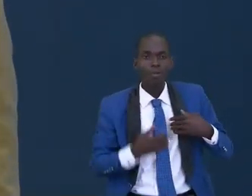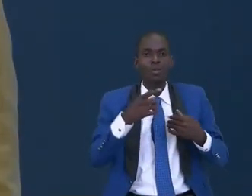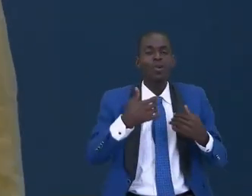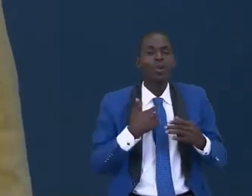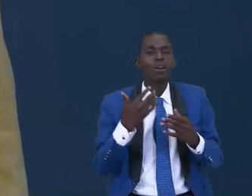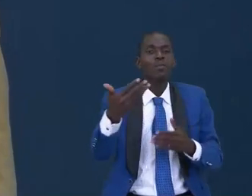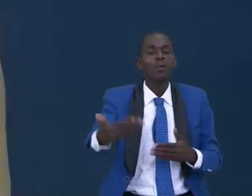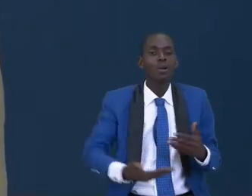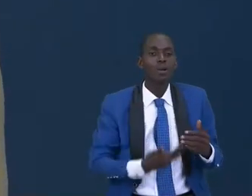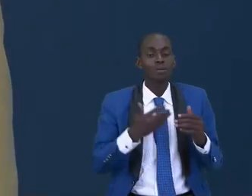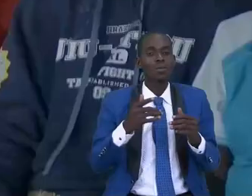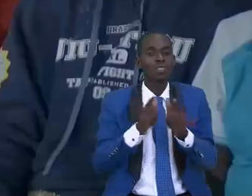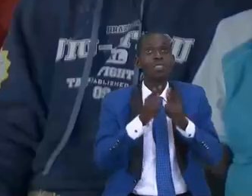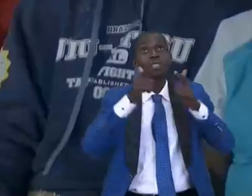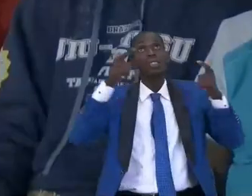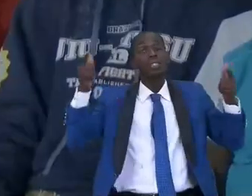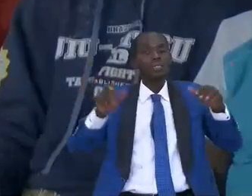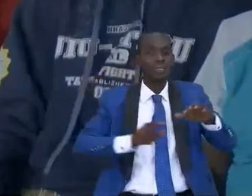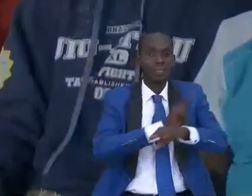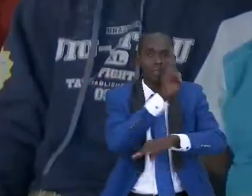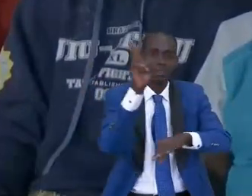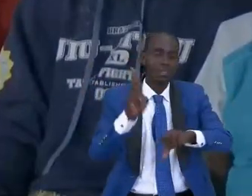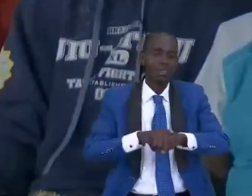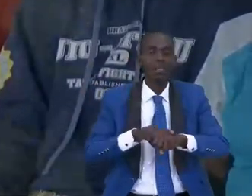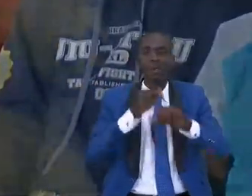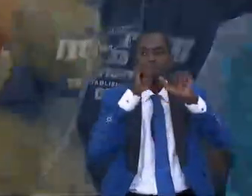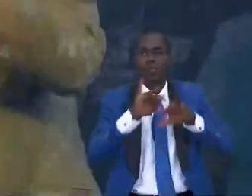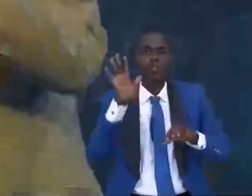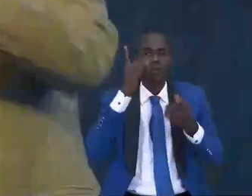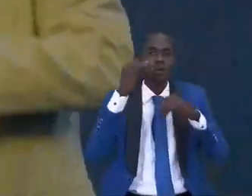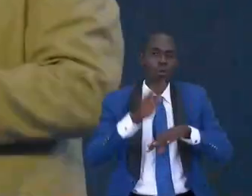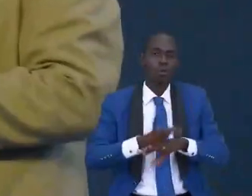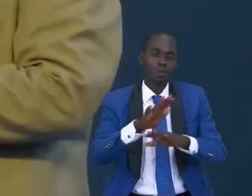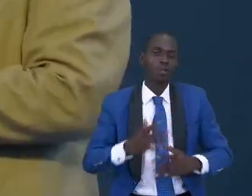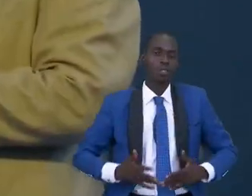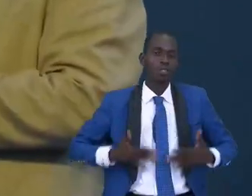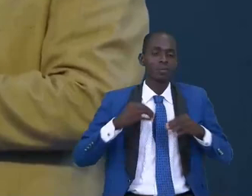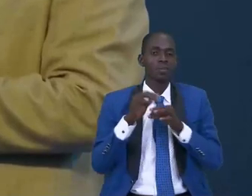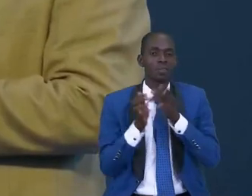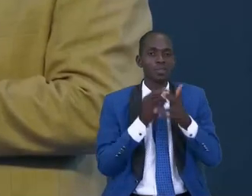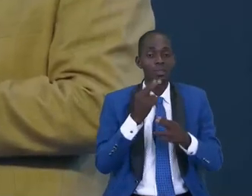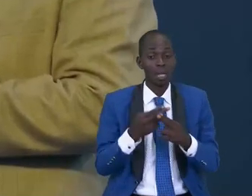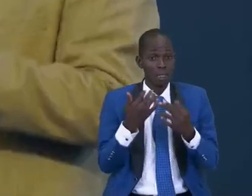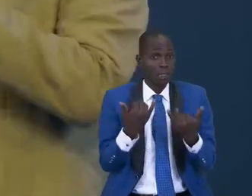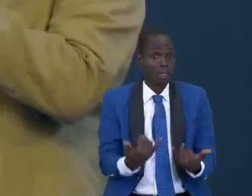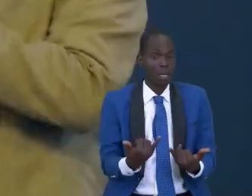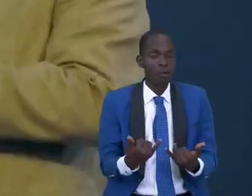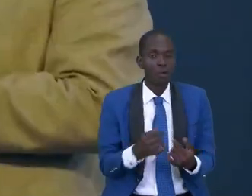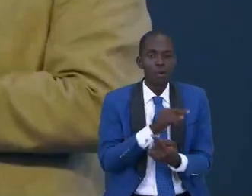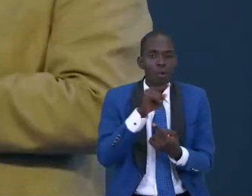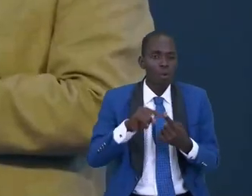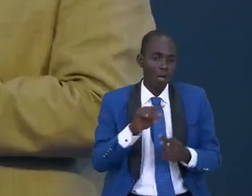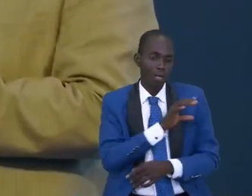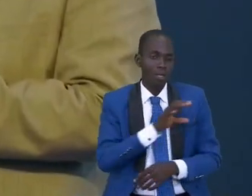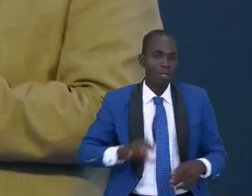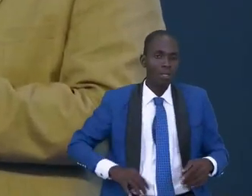une grande bénédiction nationale répandu sur ta vie. Mais lorsque Christ,